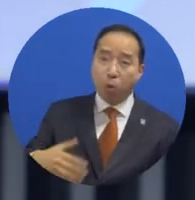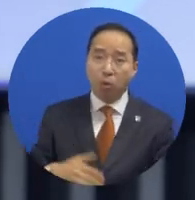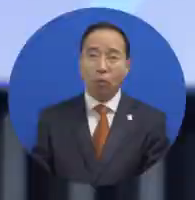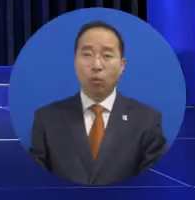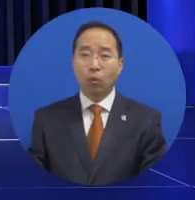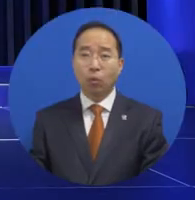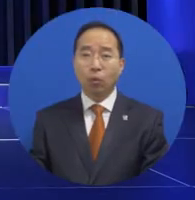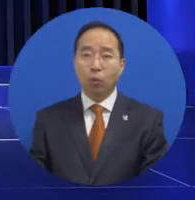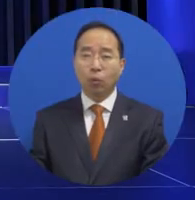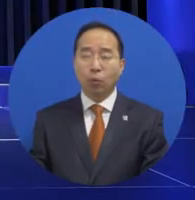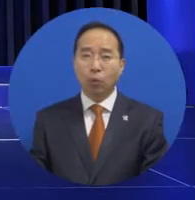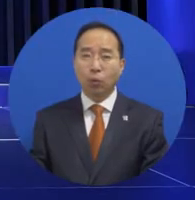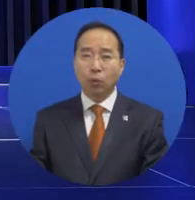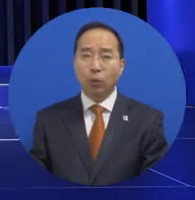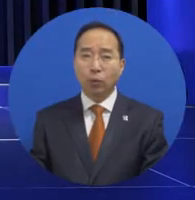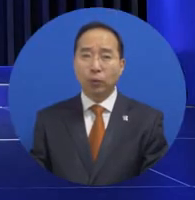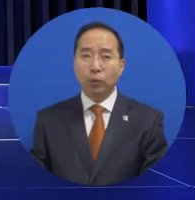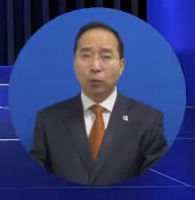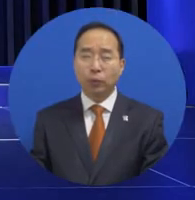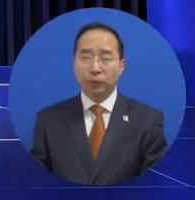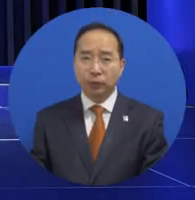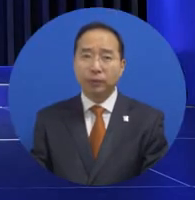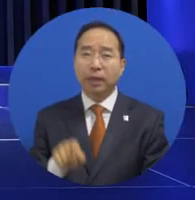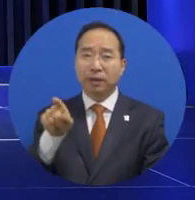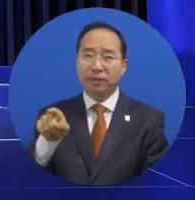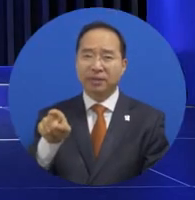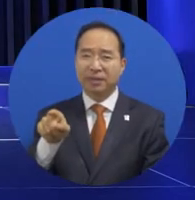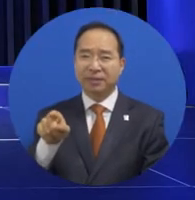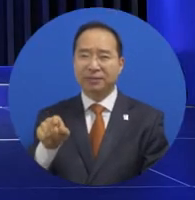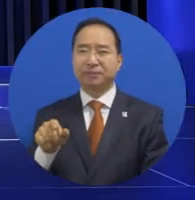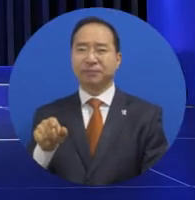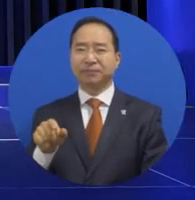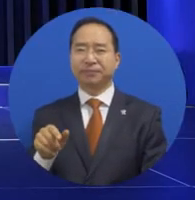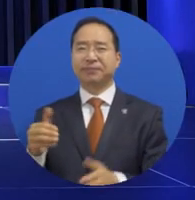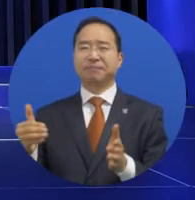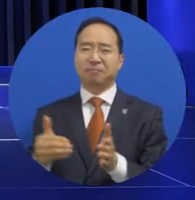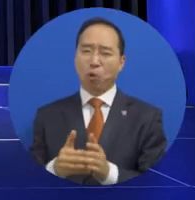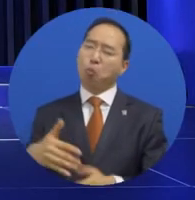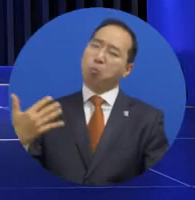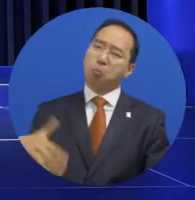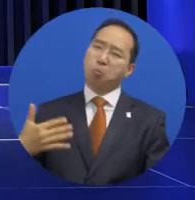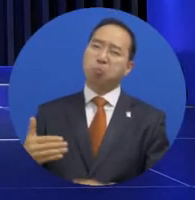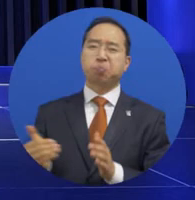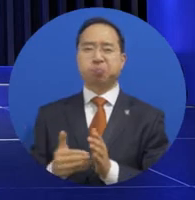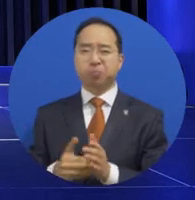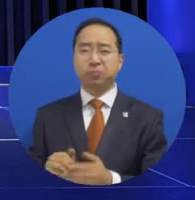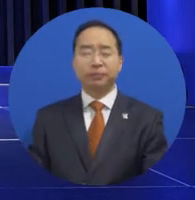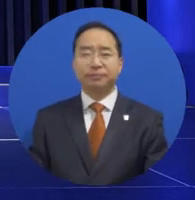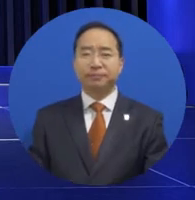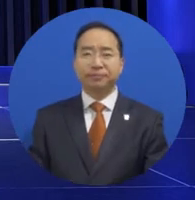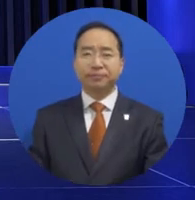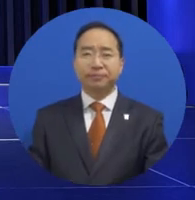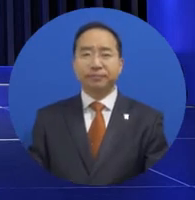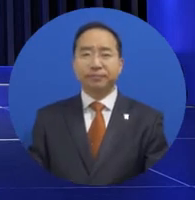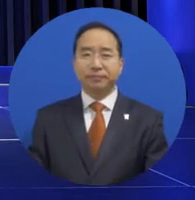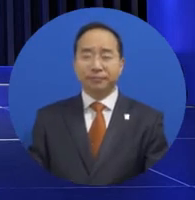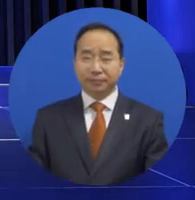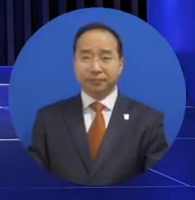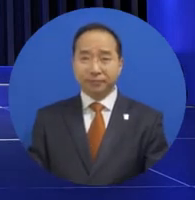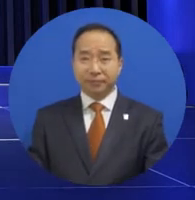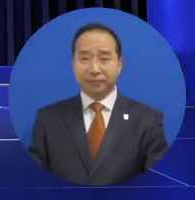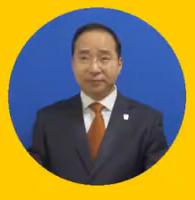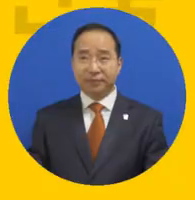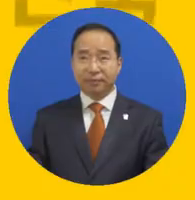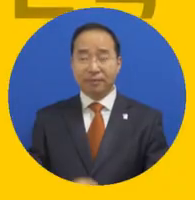대단하다. 그렇지만 저는 거기서 딱 끝났어요. 참 대단하다. 그 옆에 사는